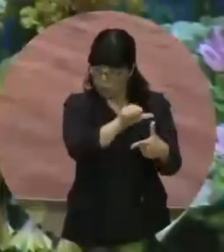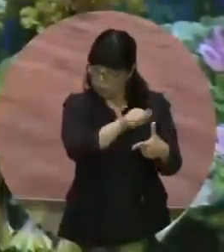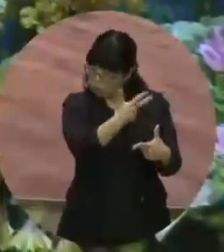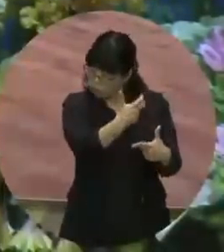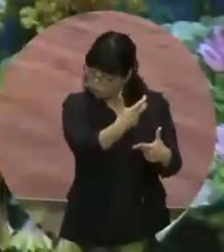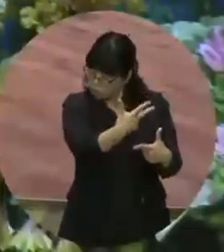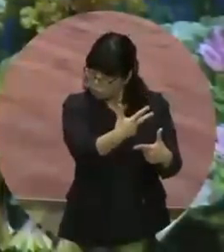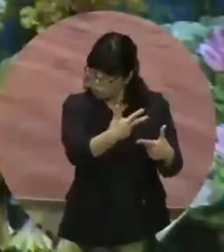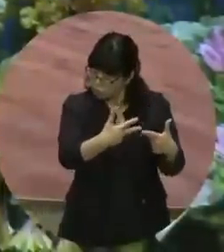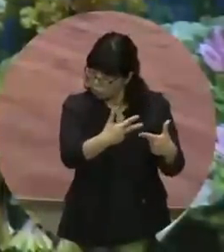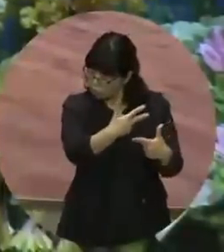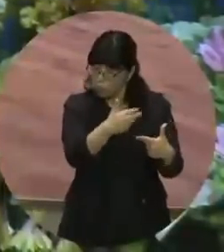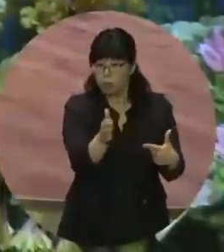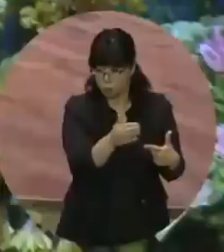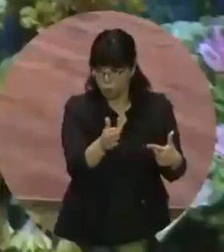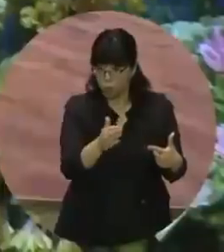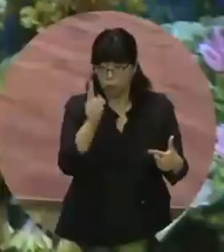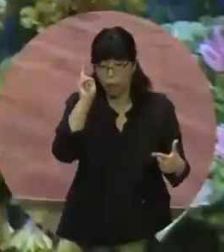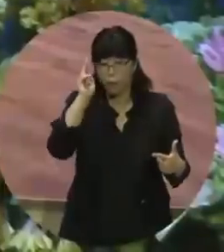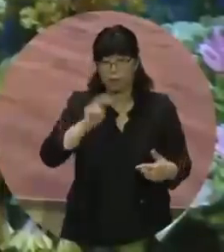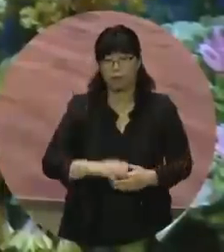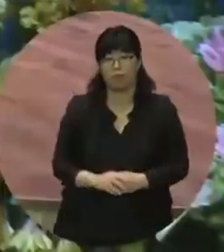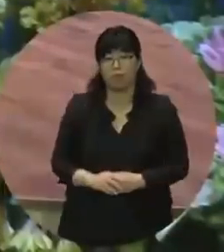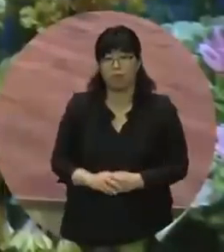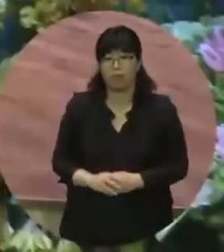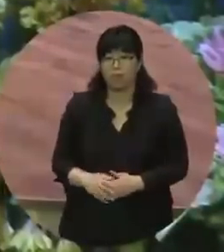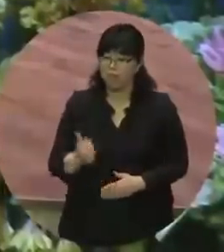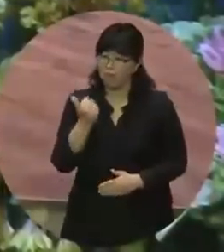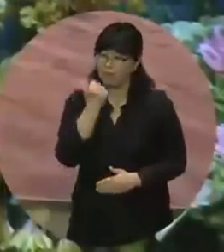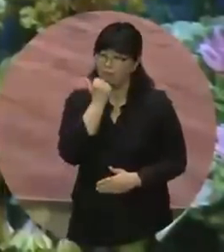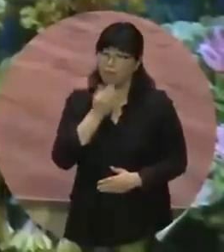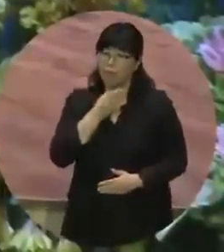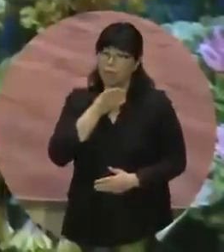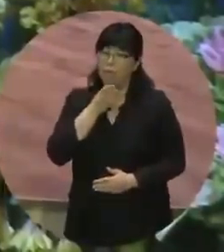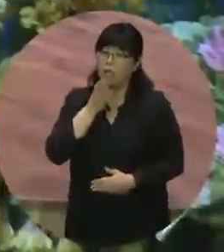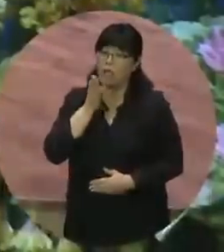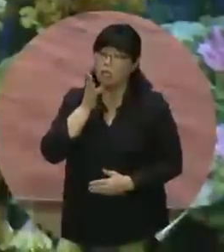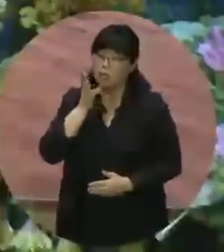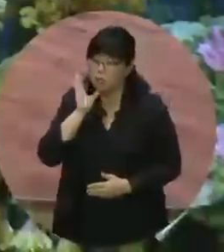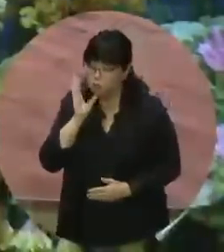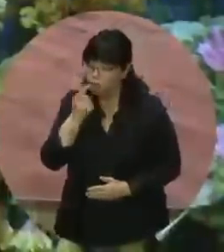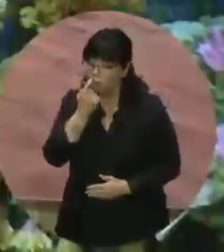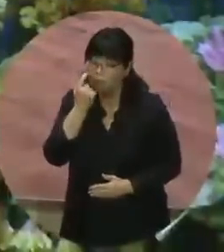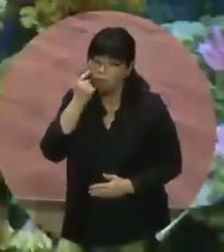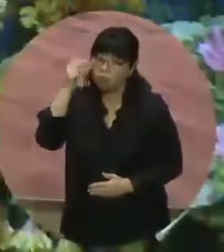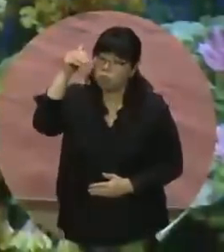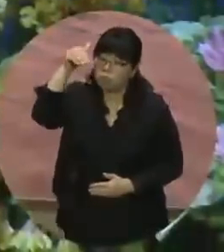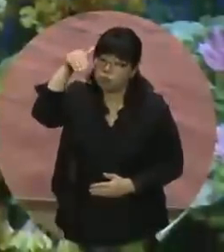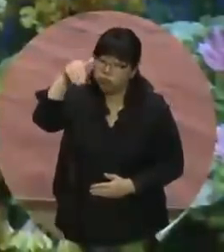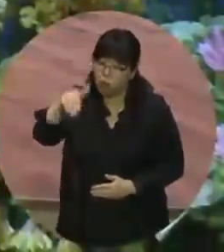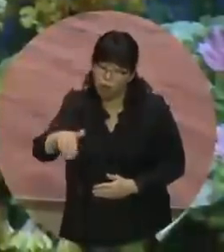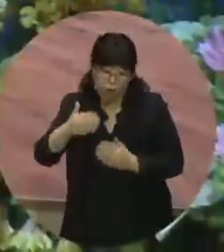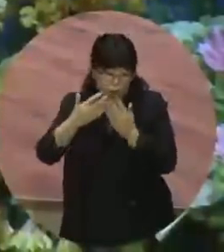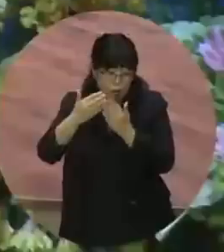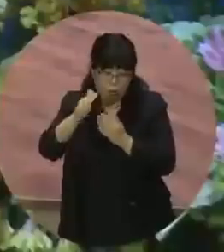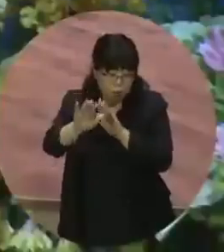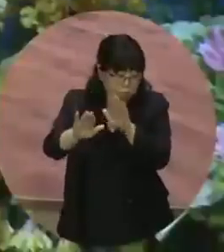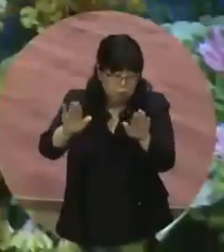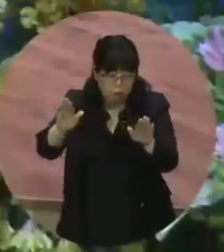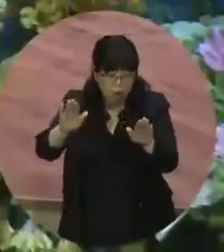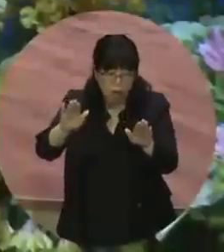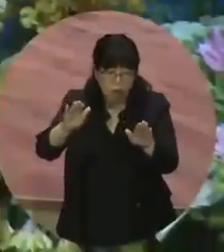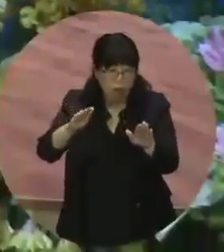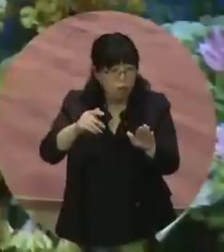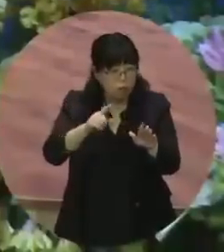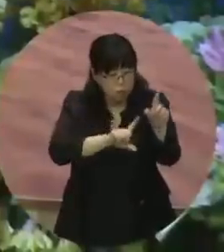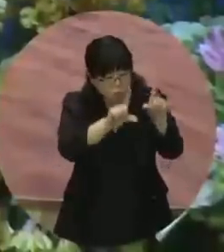이삭은 육신의 눈이 보이지 않으니까 아, 내가 이제는 죽을 날이 가까이 왔구나 이렇게 생각을